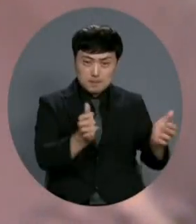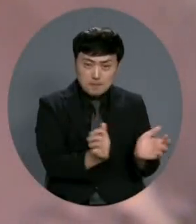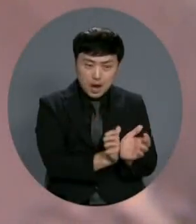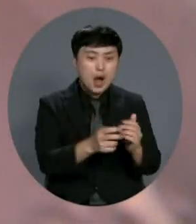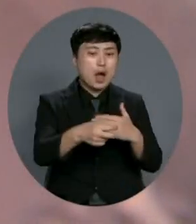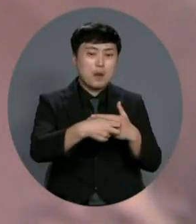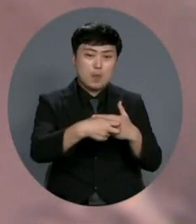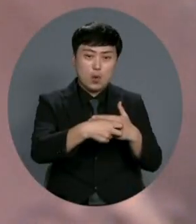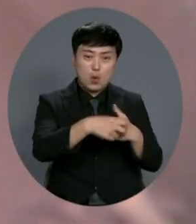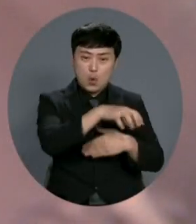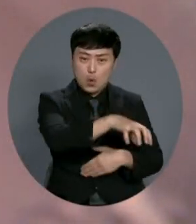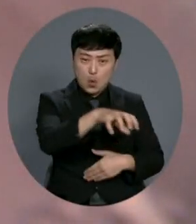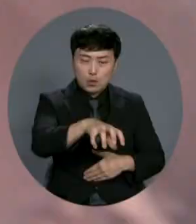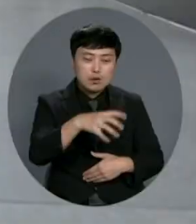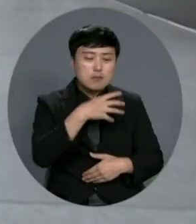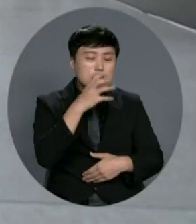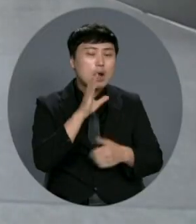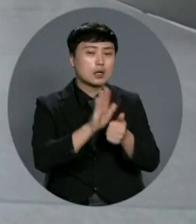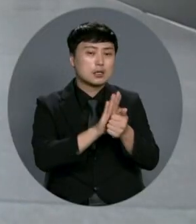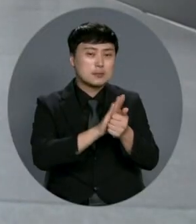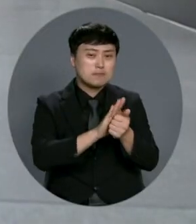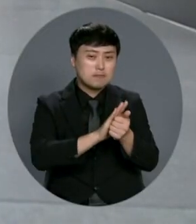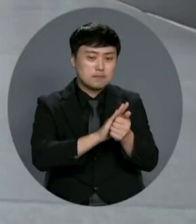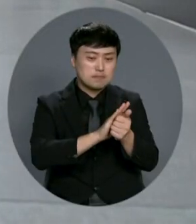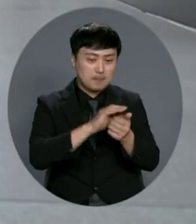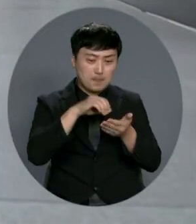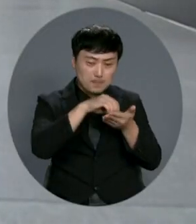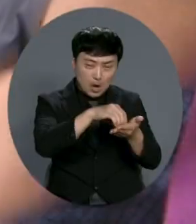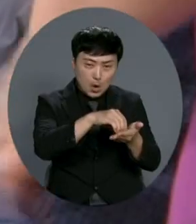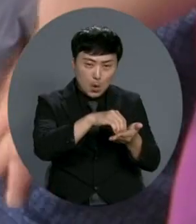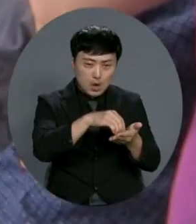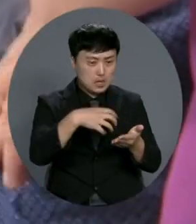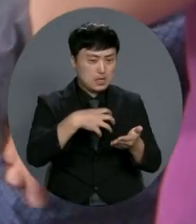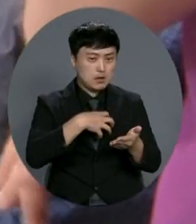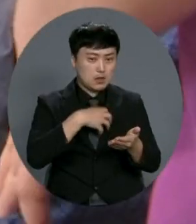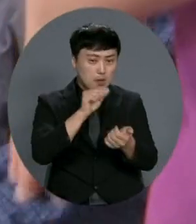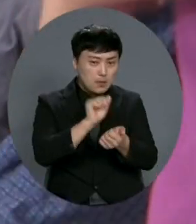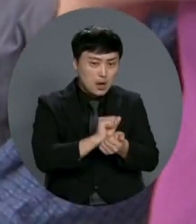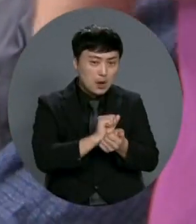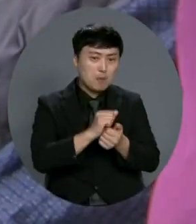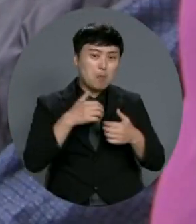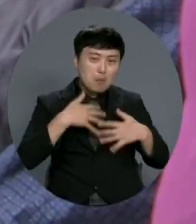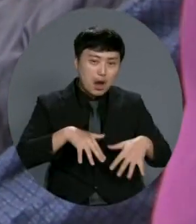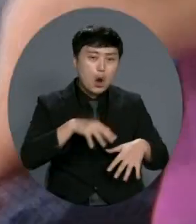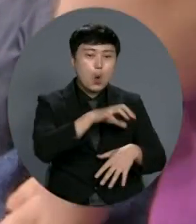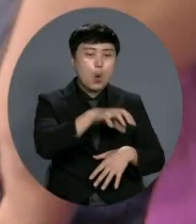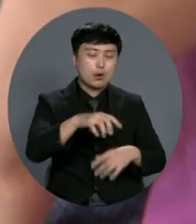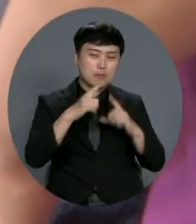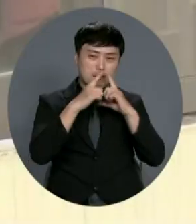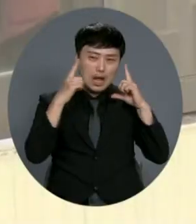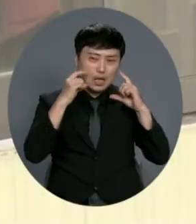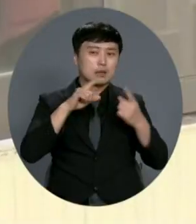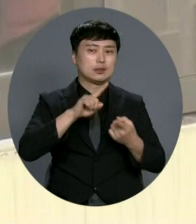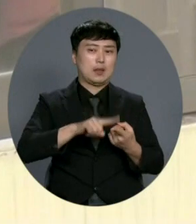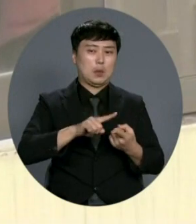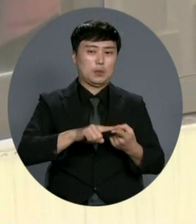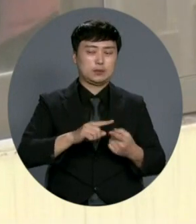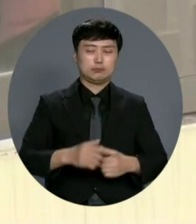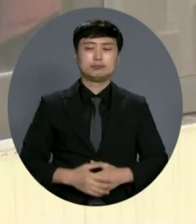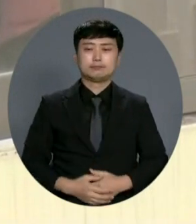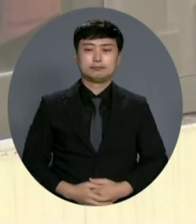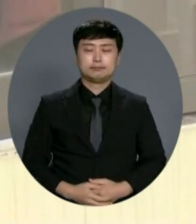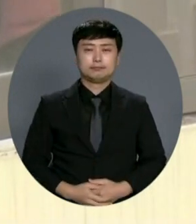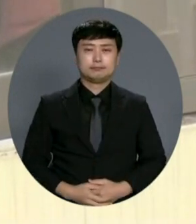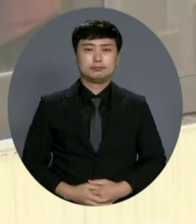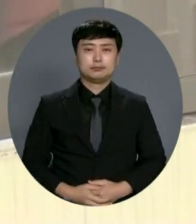병원급 의료기관과 요양병원 같은 입소영 감염 취약 시설에서는 마스크도 계속 쓰기로 했습니다 MBC